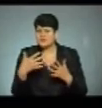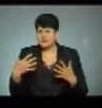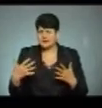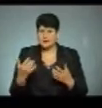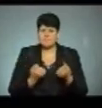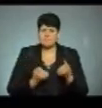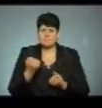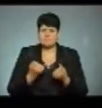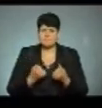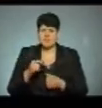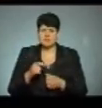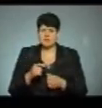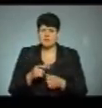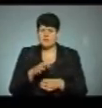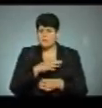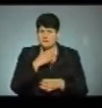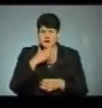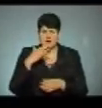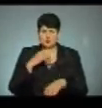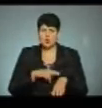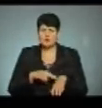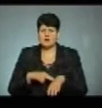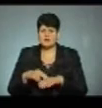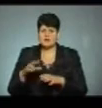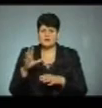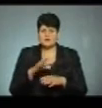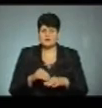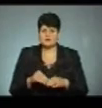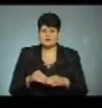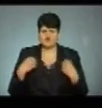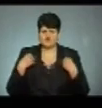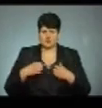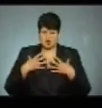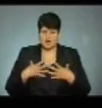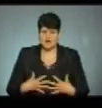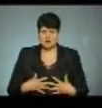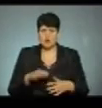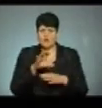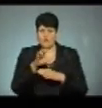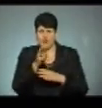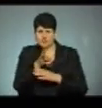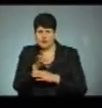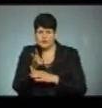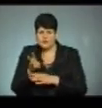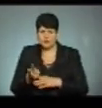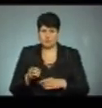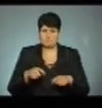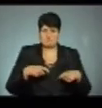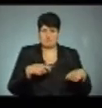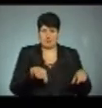декілька машин, багато поліцейських, усі в бронежилетах, фото-відеозйомка бігали